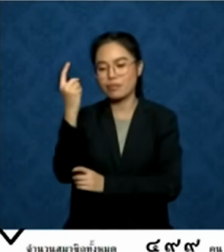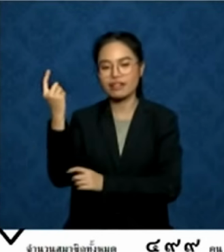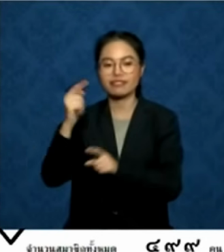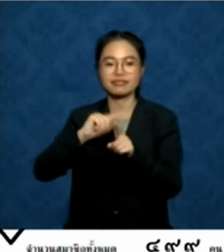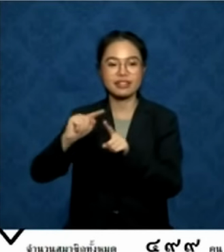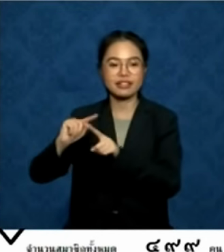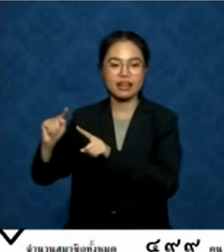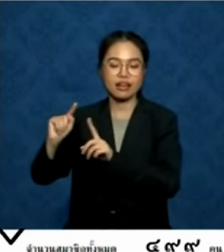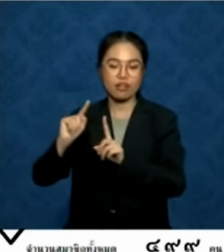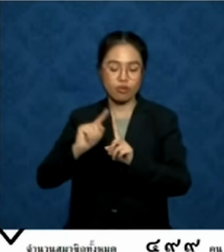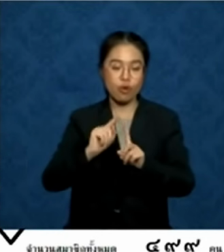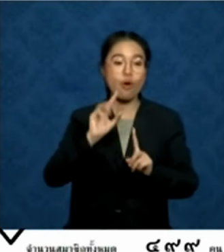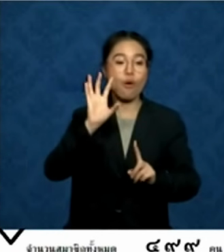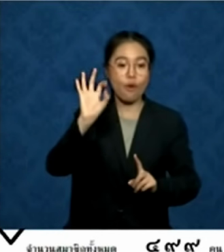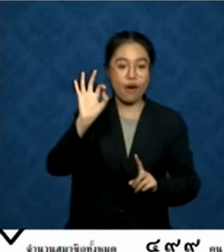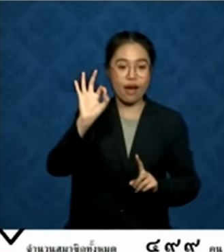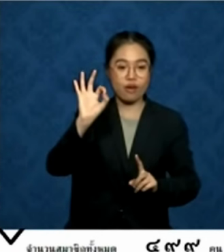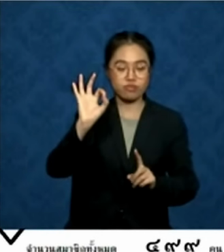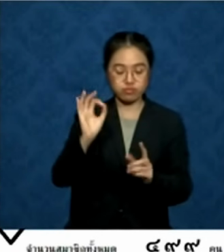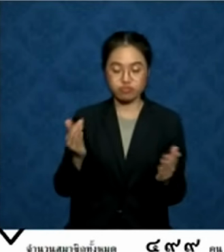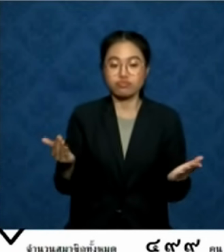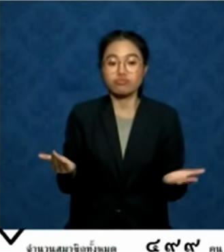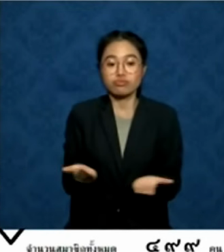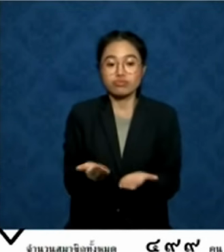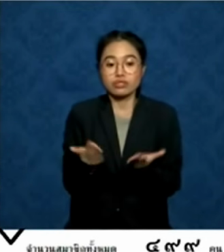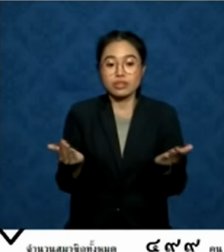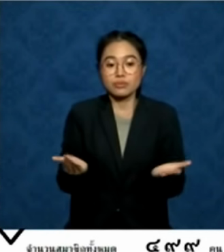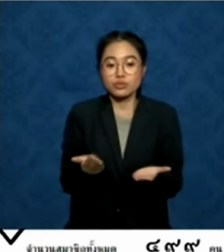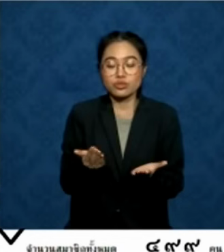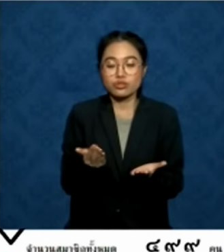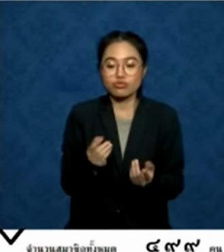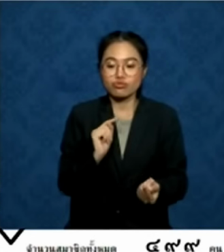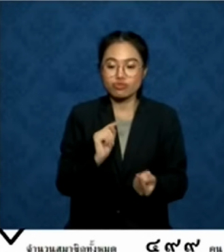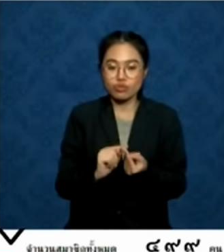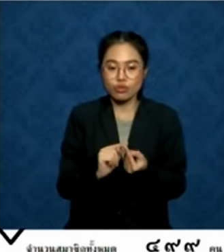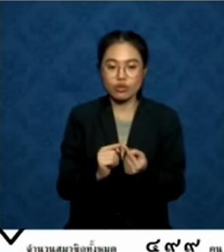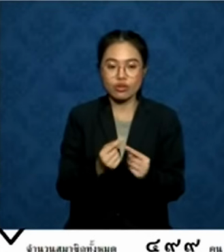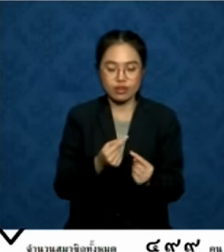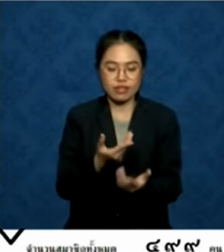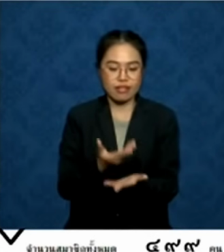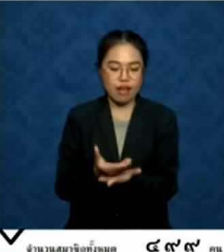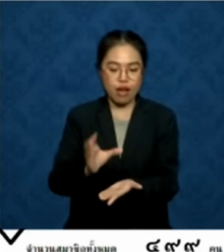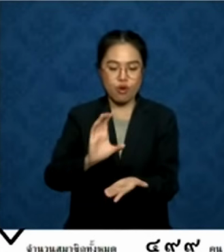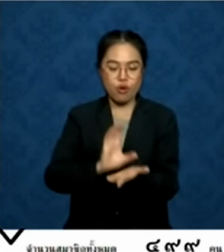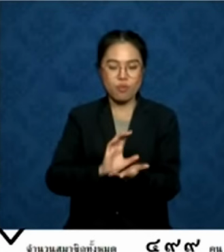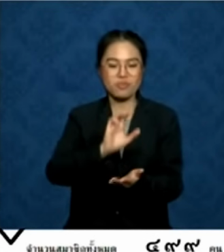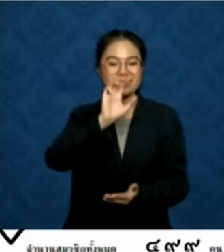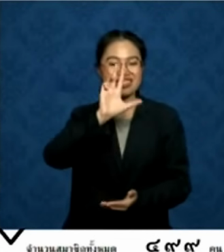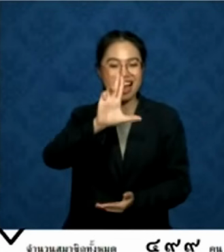ข้อ9การสนับสนุนการสร้างความสามารถในการแข่งขันงบประมาณ